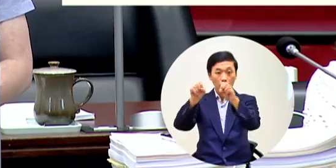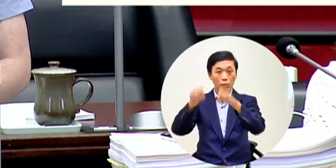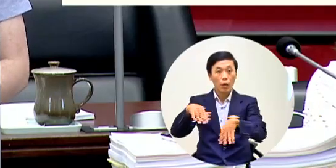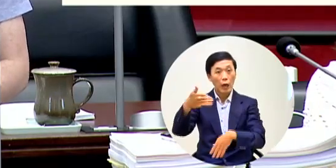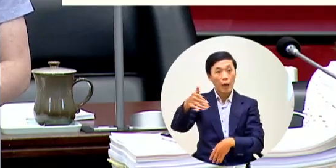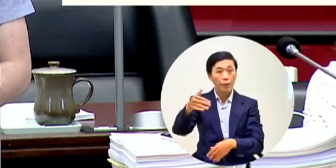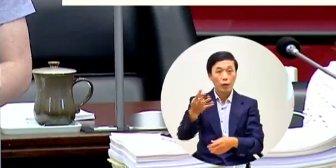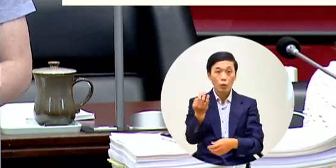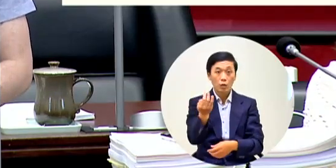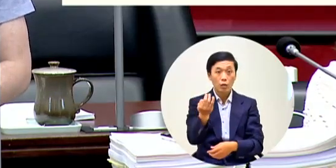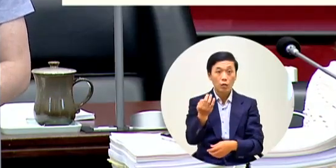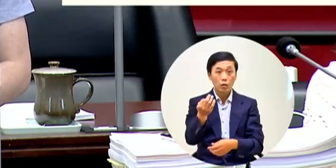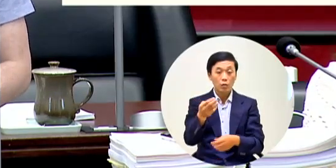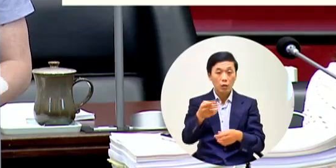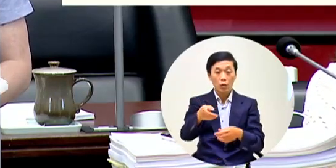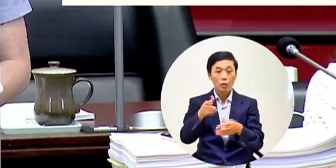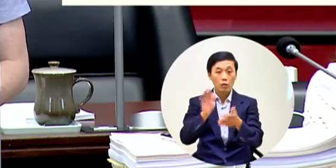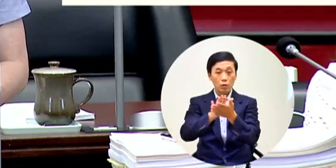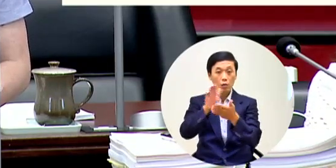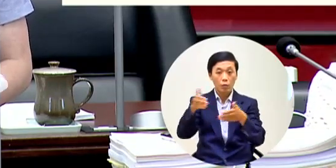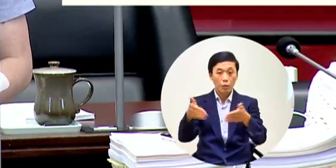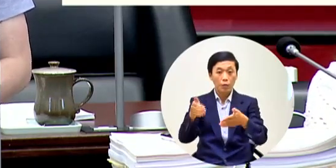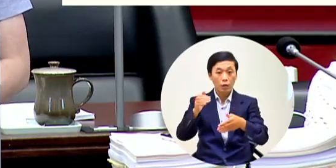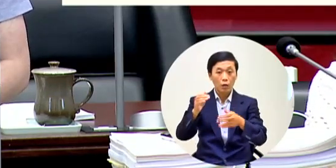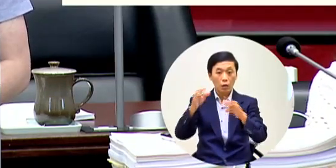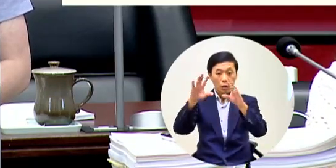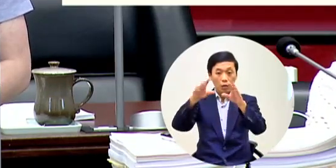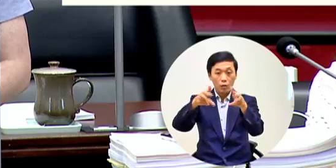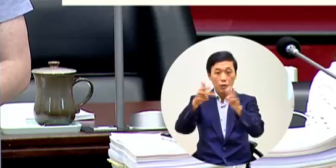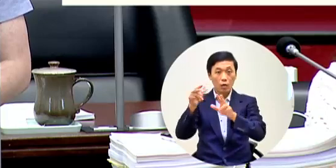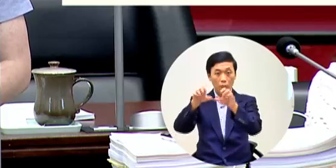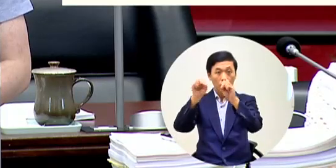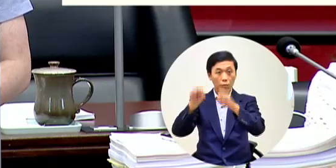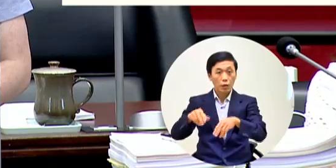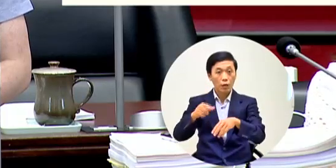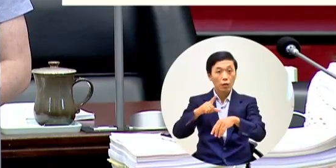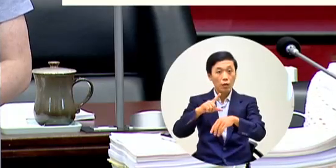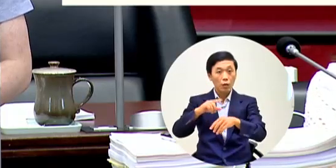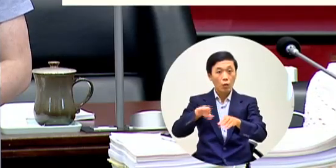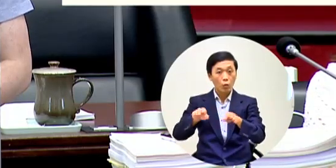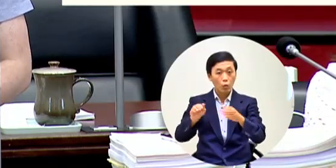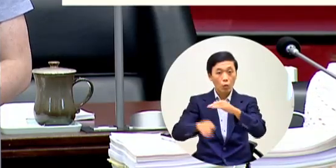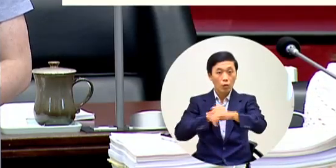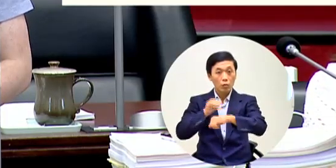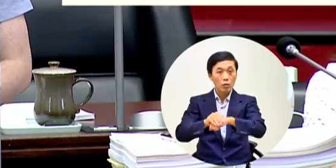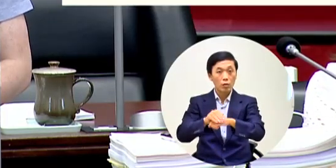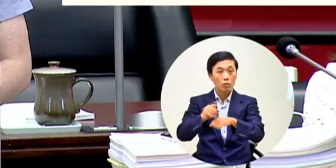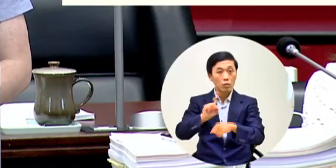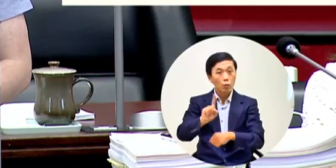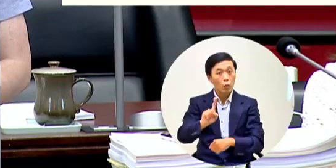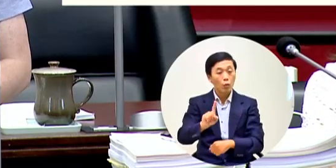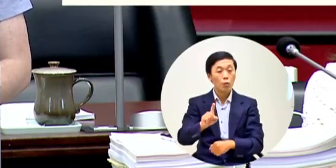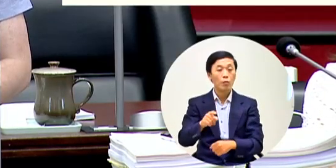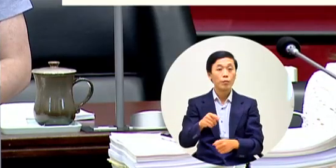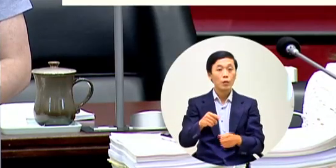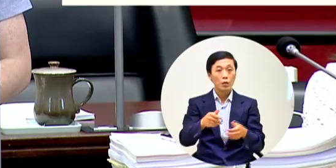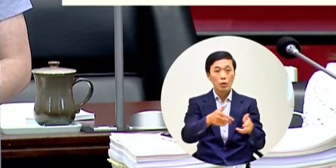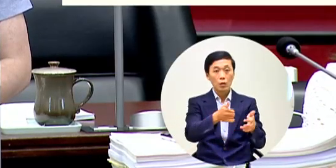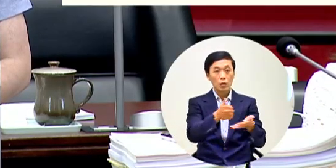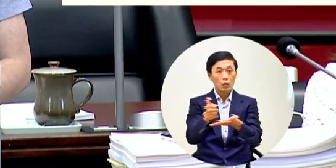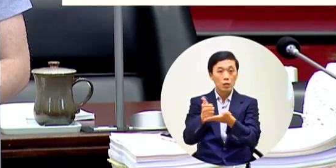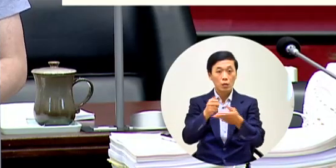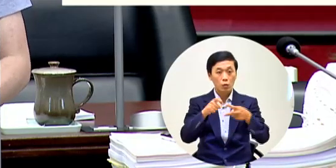当时再来打通，我想这个 是请教我们的公务代理局长， 请公务局黄代理局长答